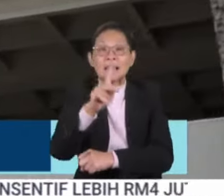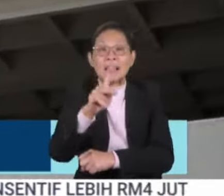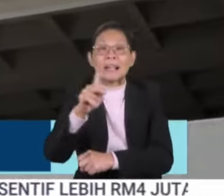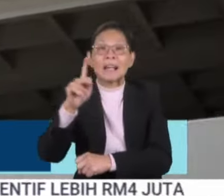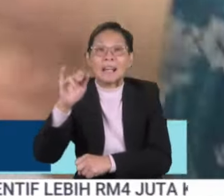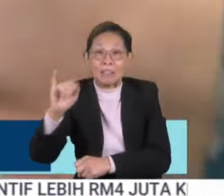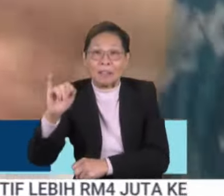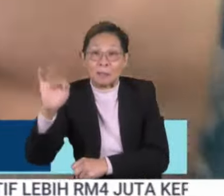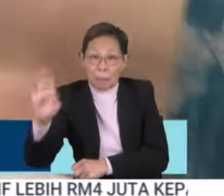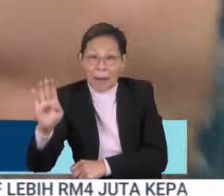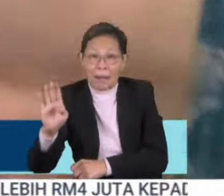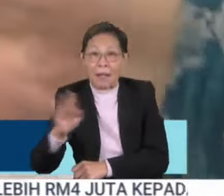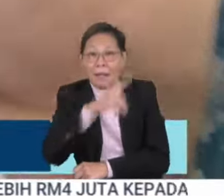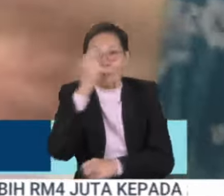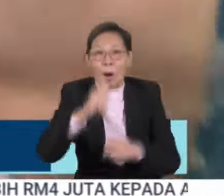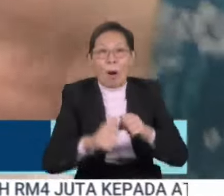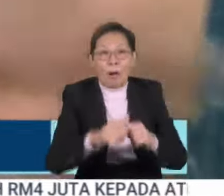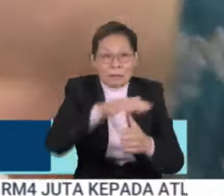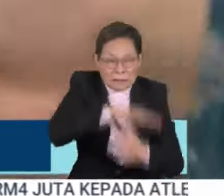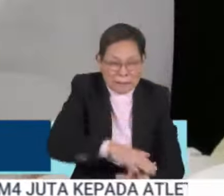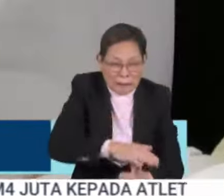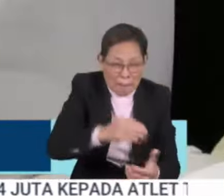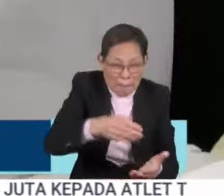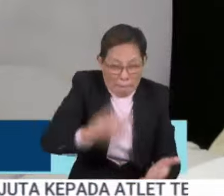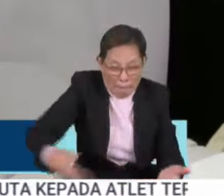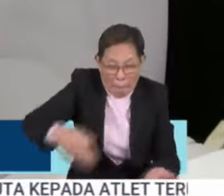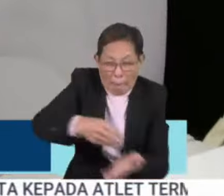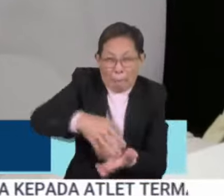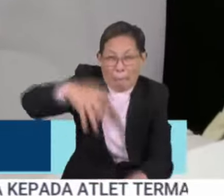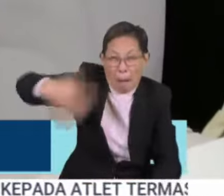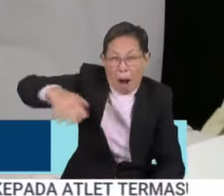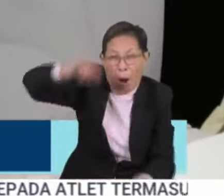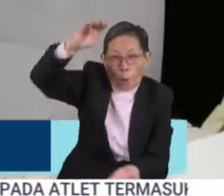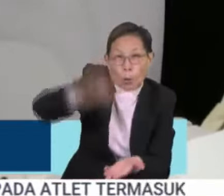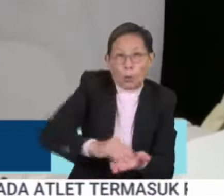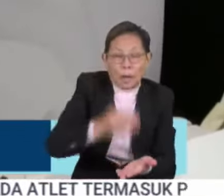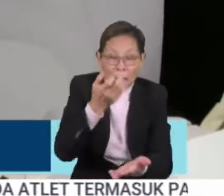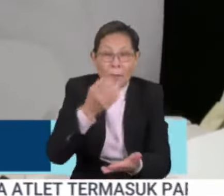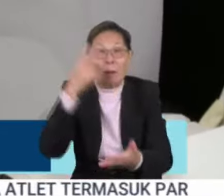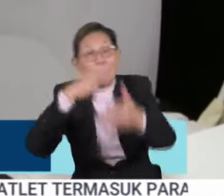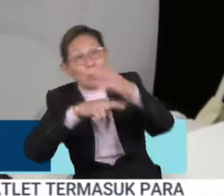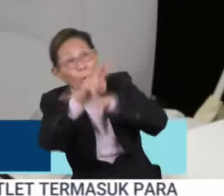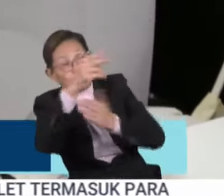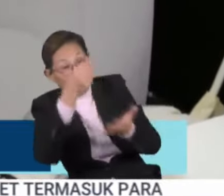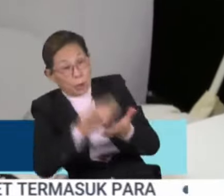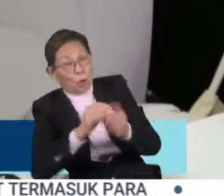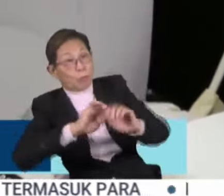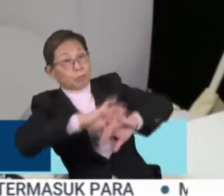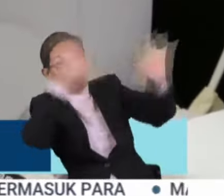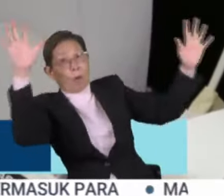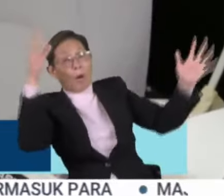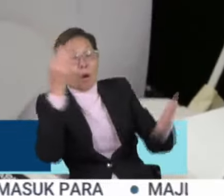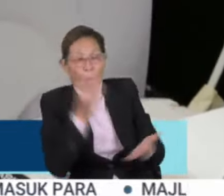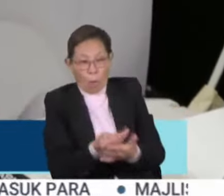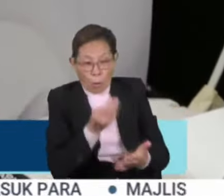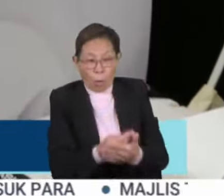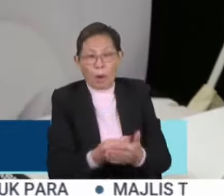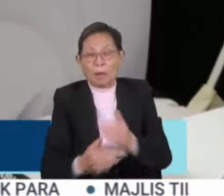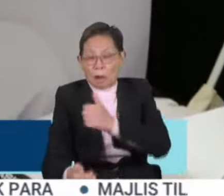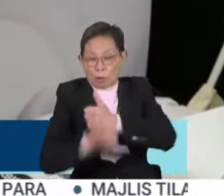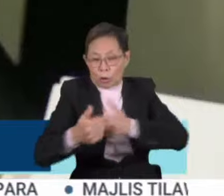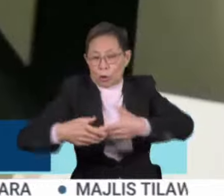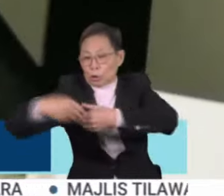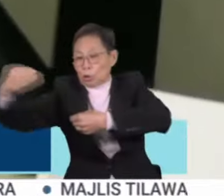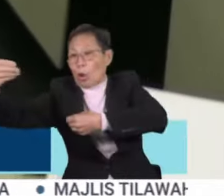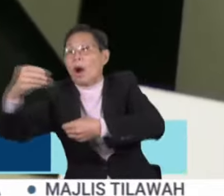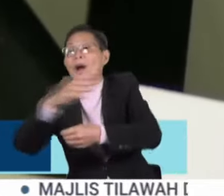itu berasaskan tekanan inflasi yang mereda dan prospek ekonomi lebih cerah. Bagaimanapun, peralihan dasar fiskal dan risiko luar